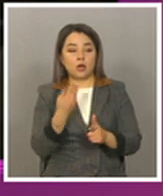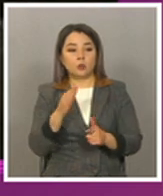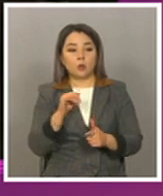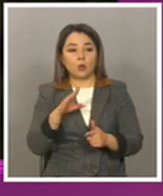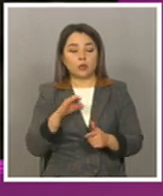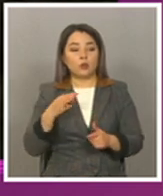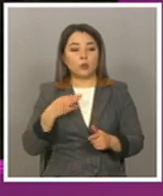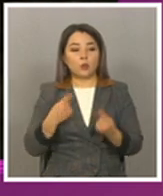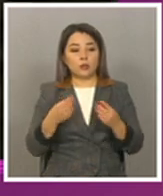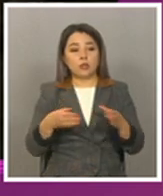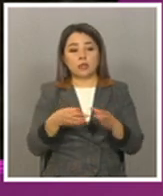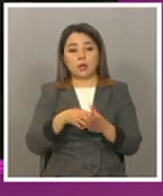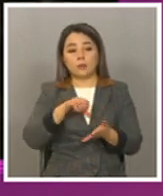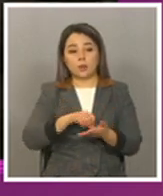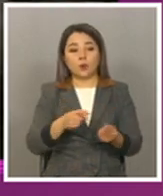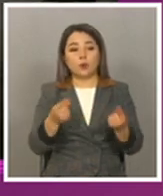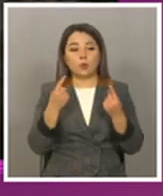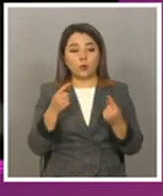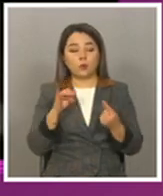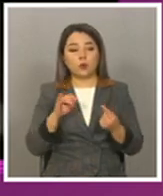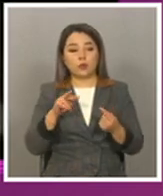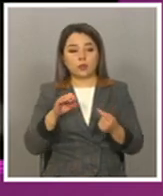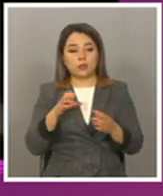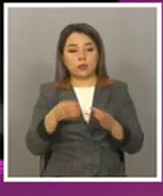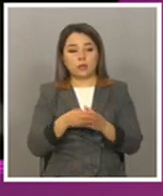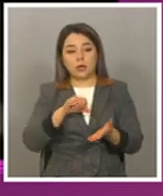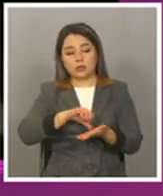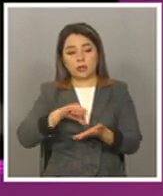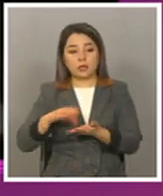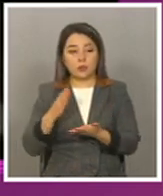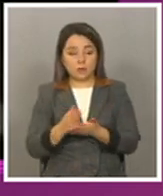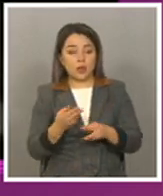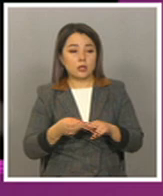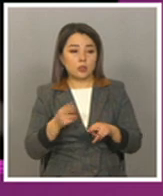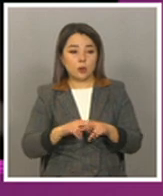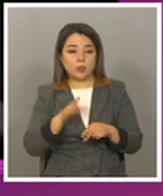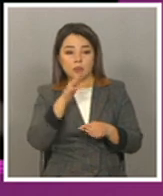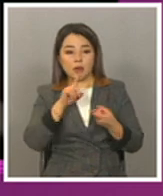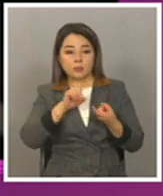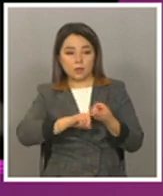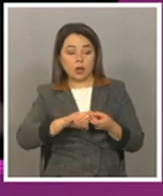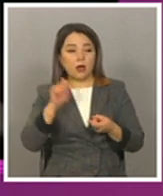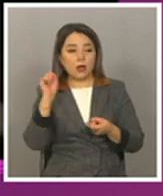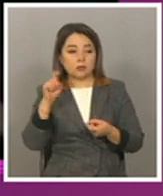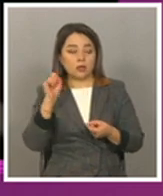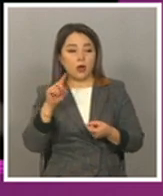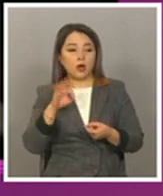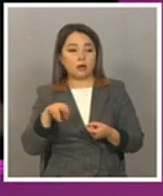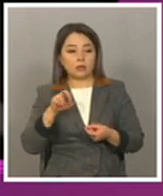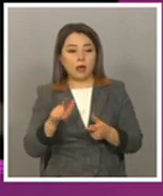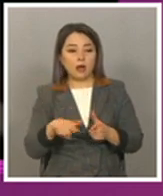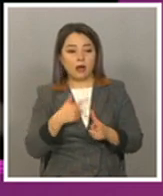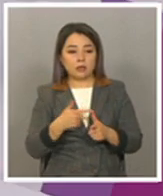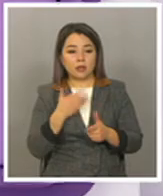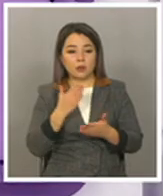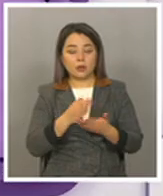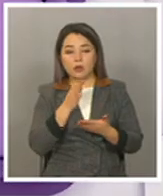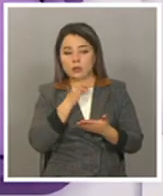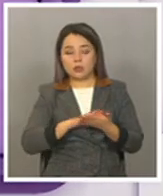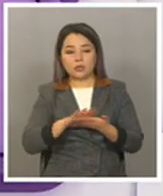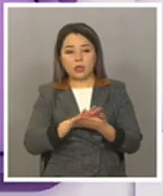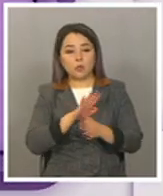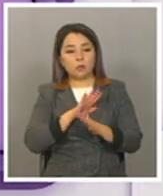ұлысы, немесе ұлық ұлыс деп атады. Айтпақша, сол замандарда Алтын Орда деген ата ұғым болмаған.